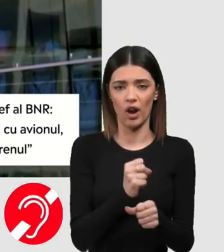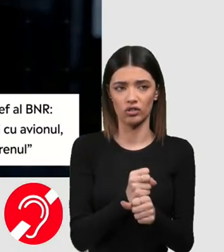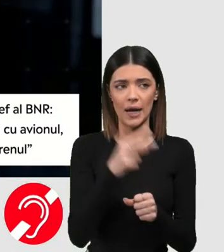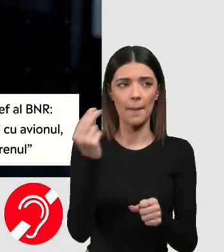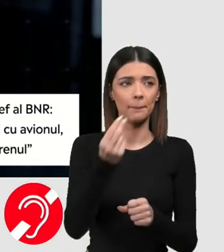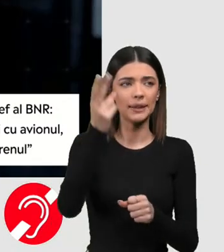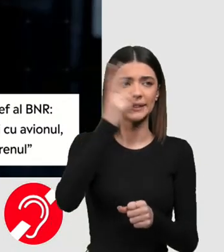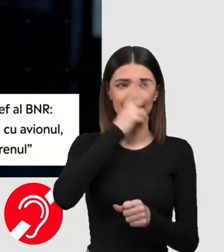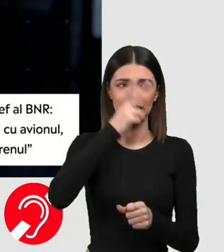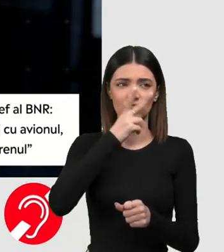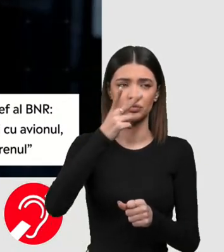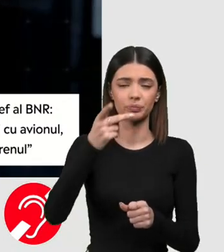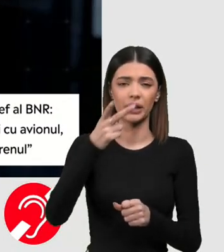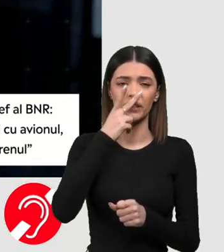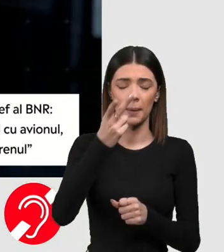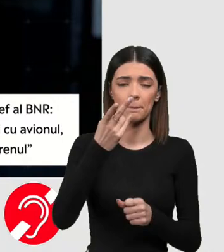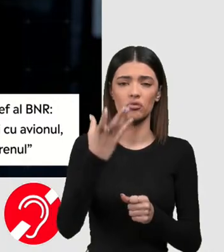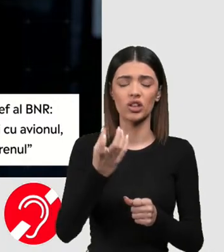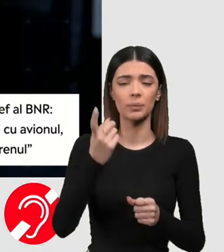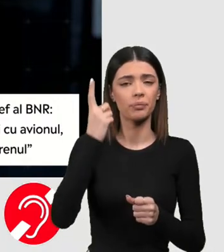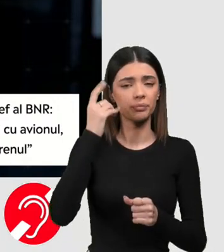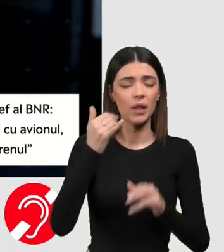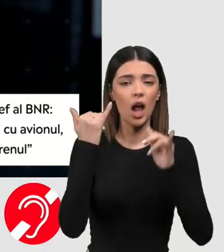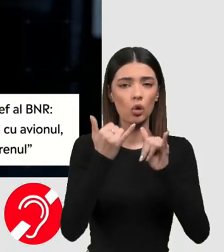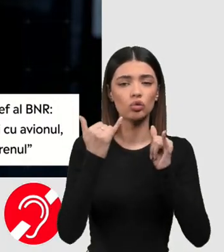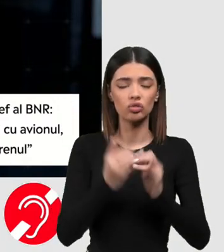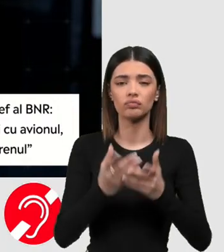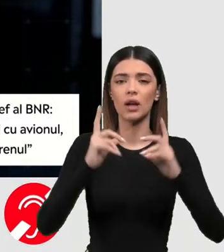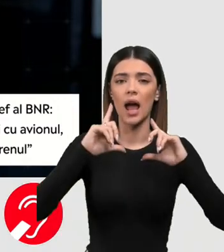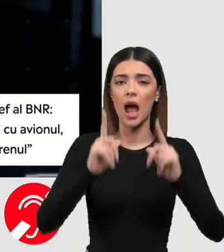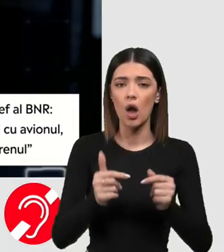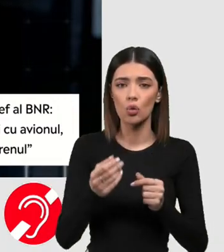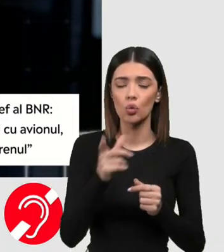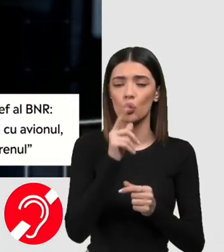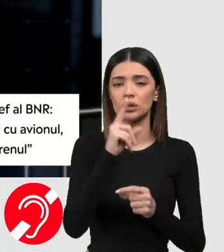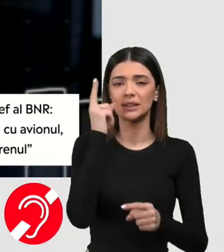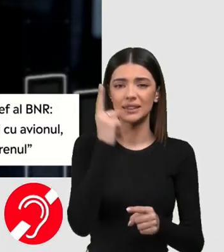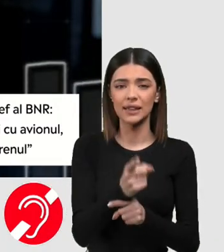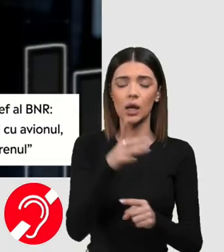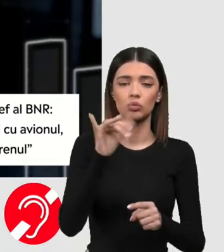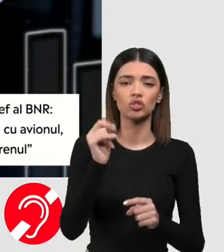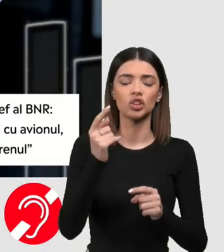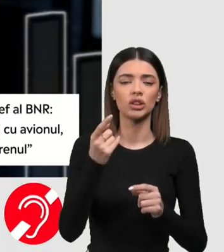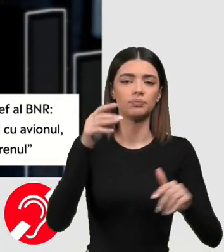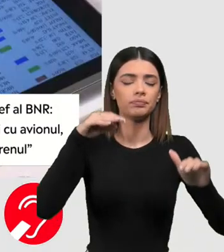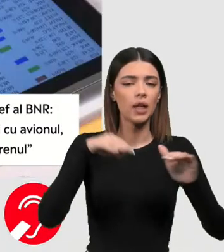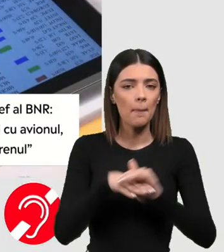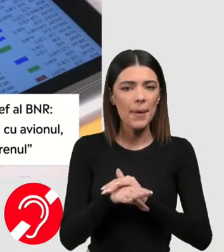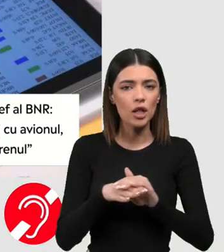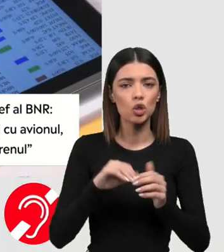și îndemnul cu reciclarea și călătoritul cu transportul în comun este unul tot